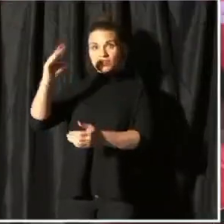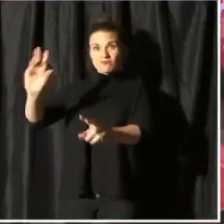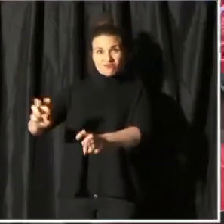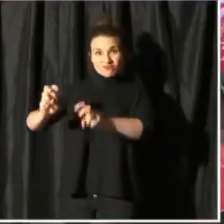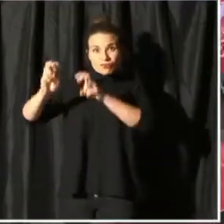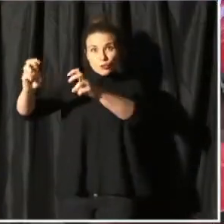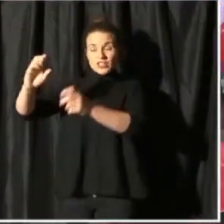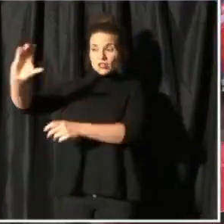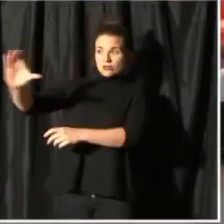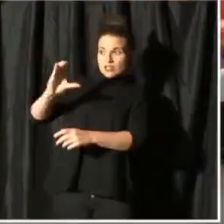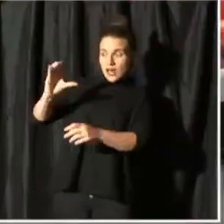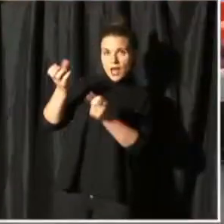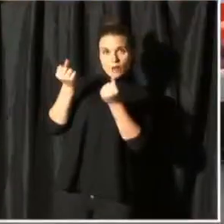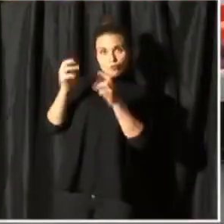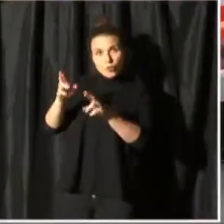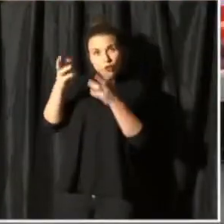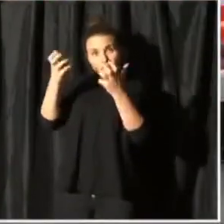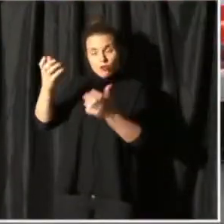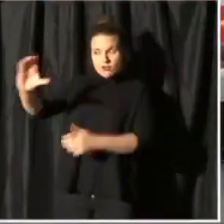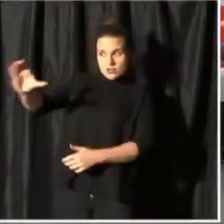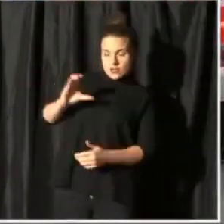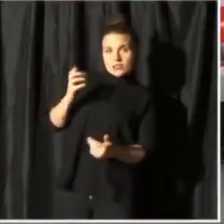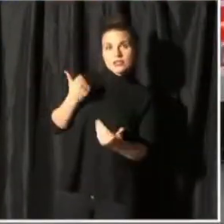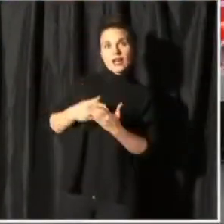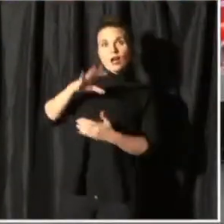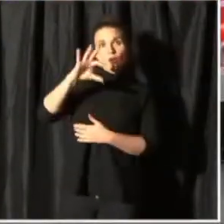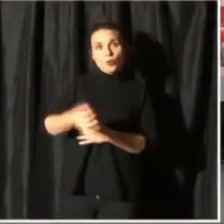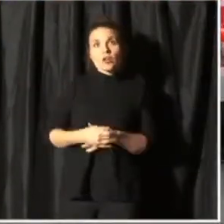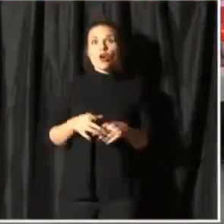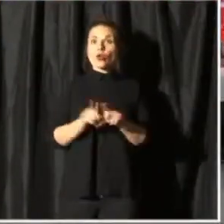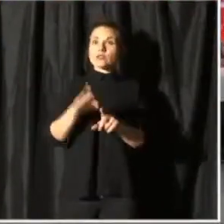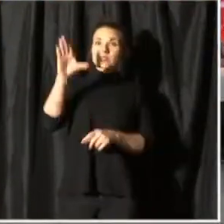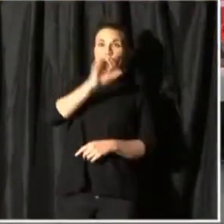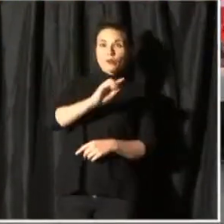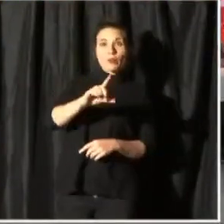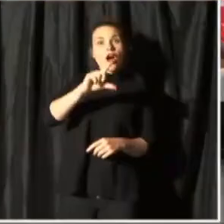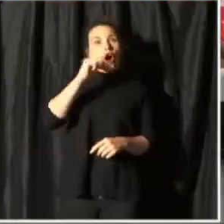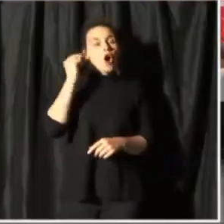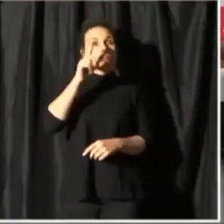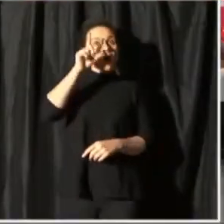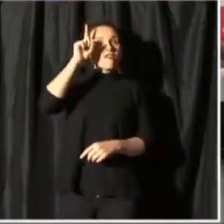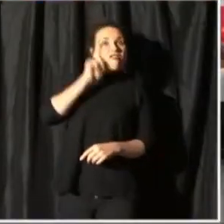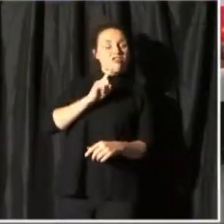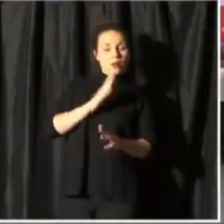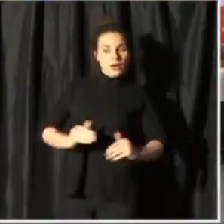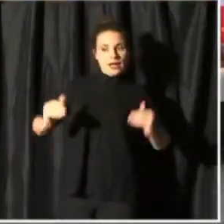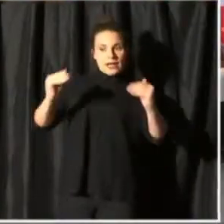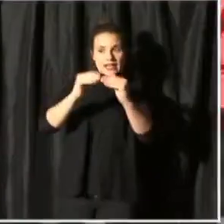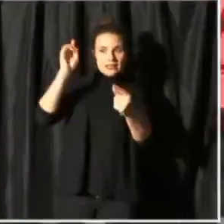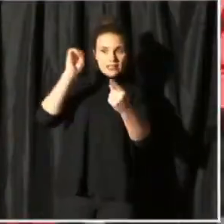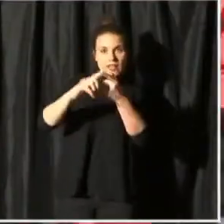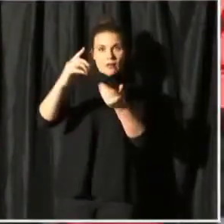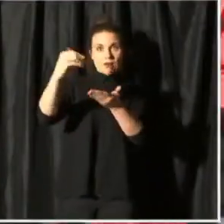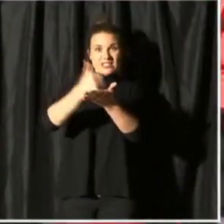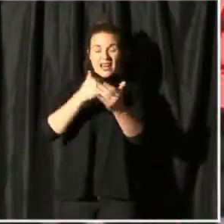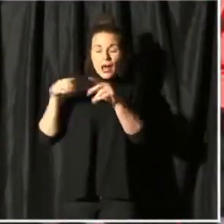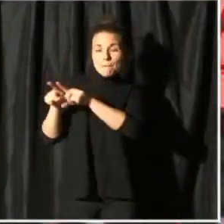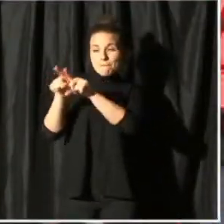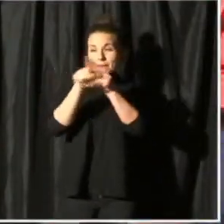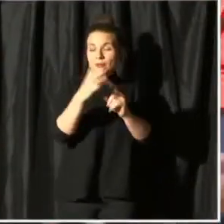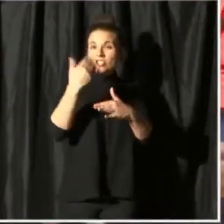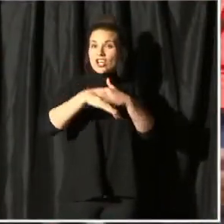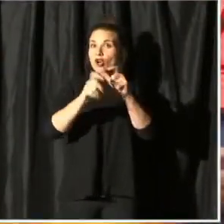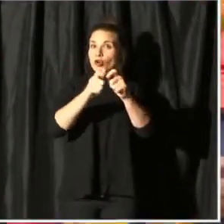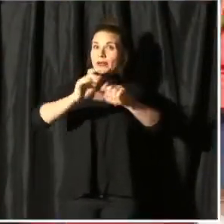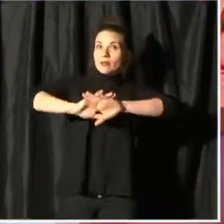de plus il faut vraiment que l'égalité entre les hommes et les femmes au niveau salarial je met en place dans toutes les entreprises ce n'est pas normal qu'une